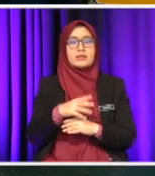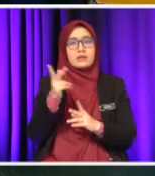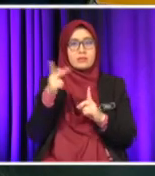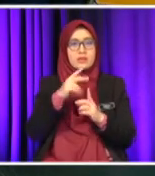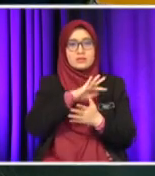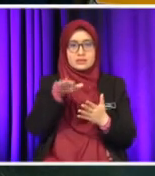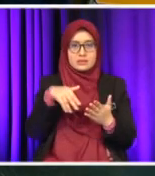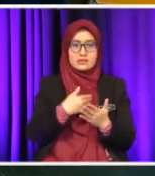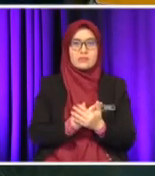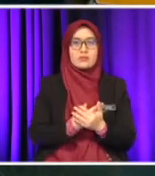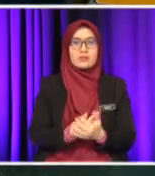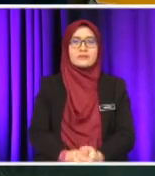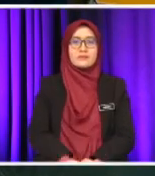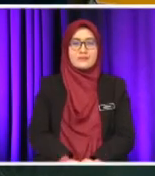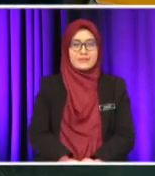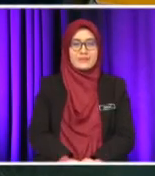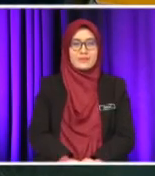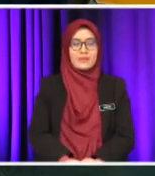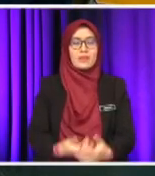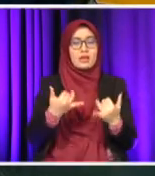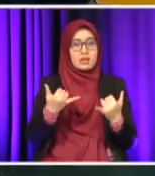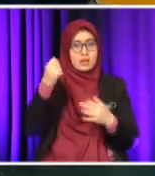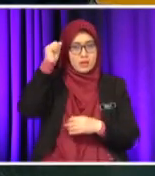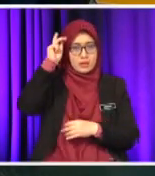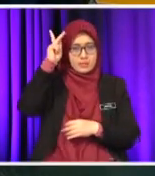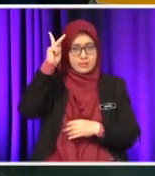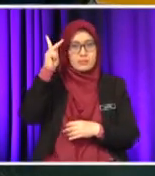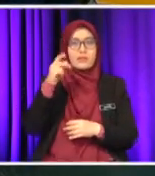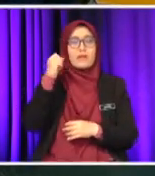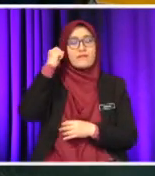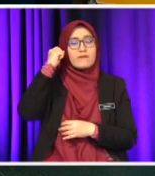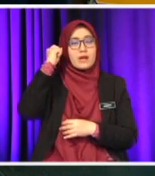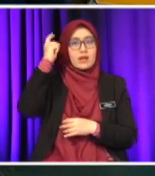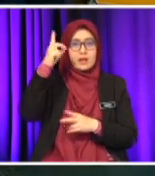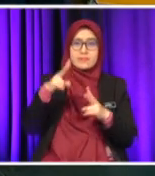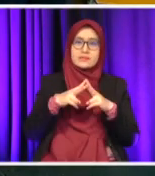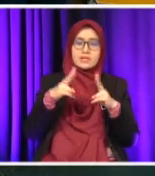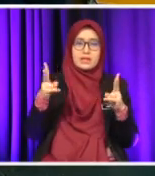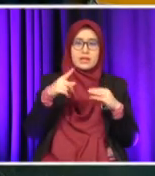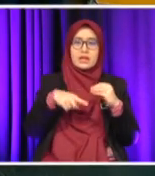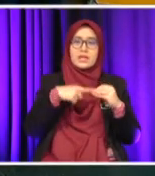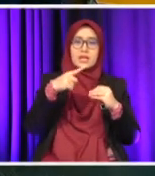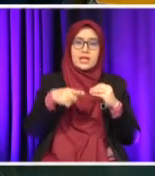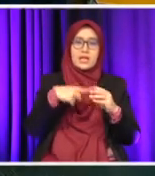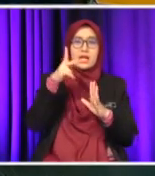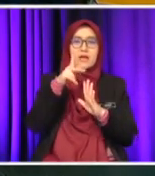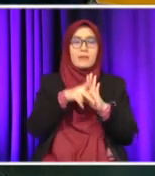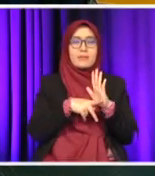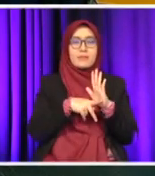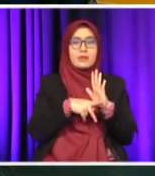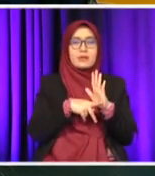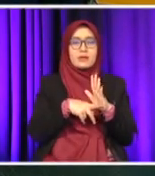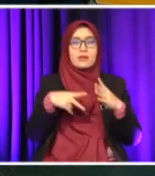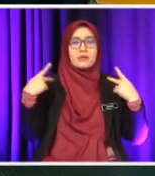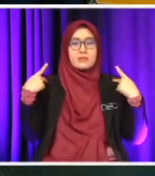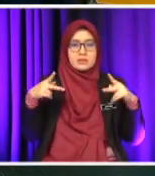dampaknya aku maldah paham tentang pemasaran peniagaan dan memang paham lah Cikgu tak perlu bawa ulasan